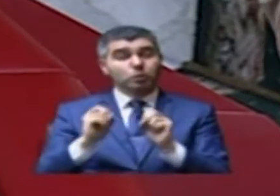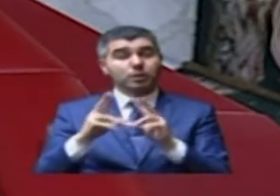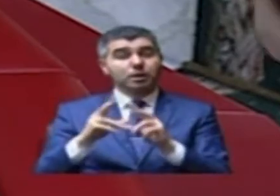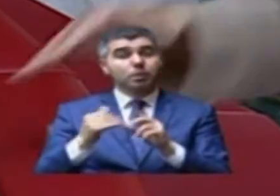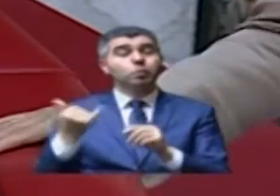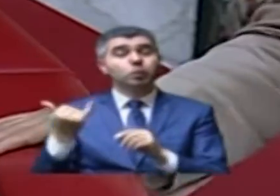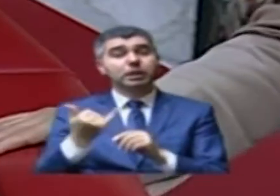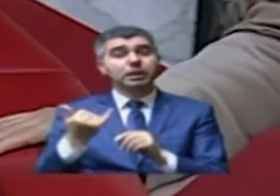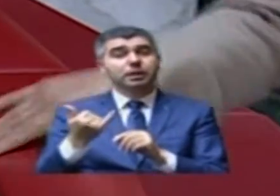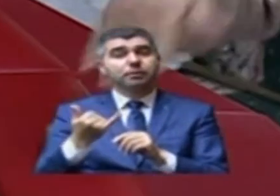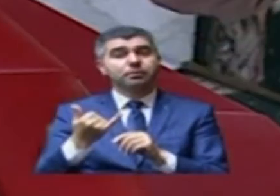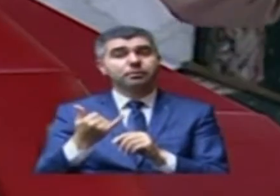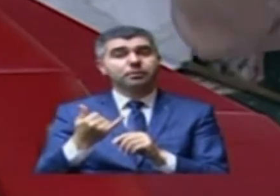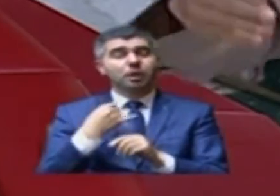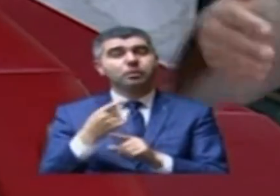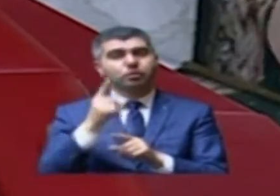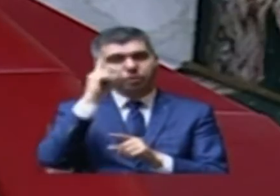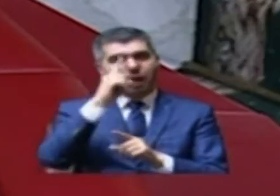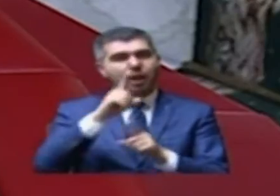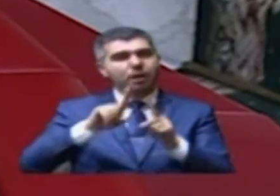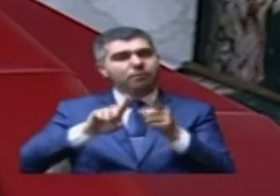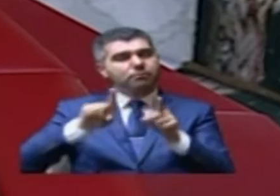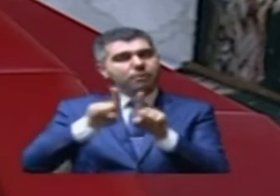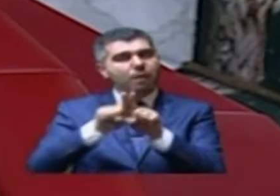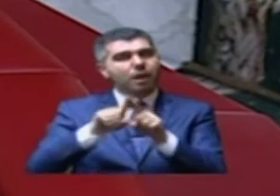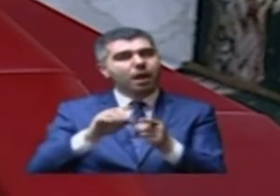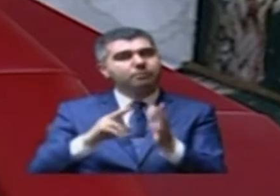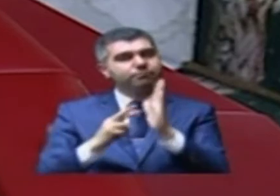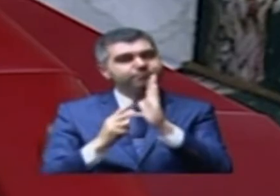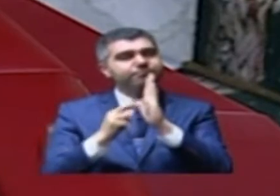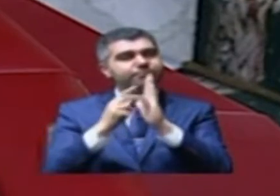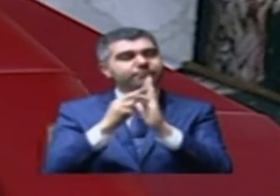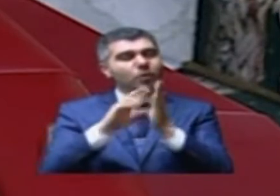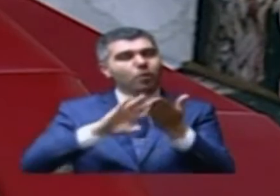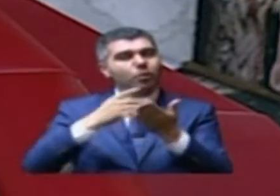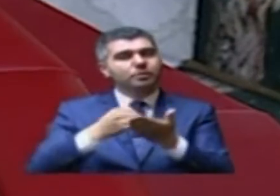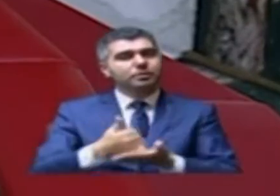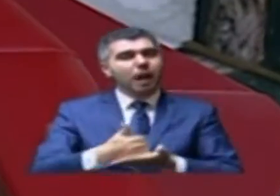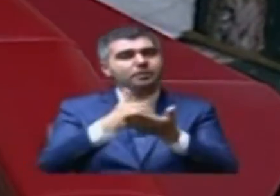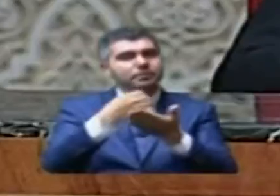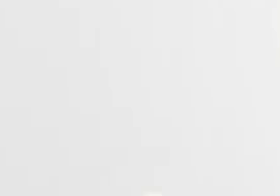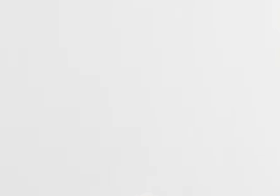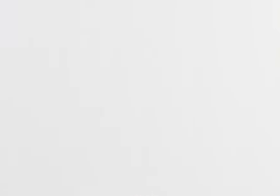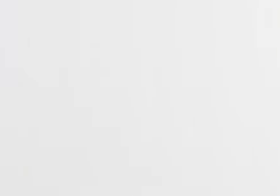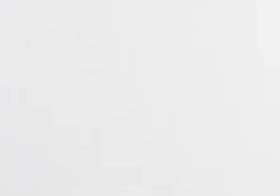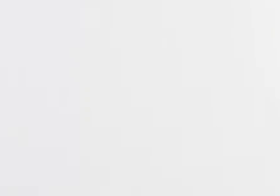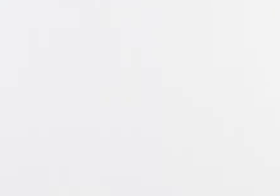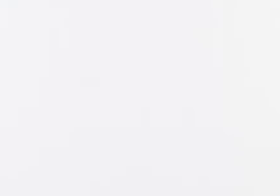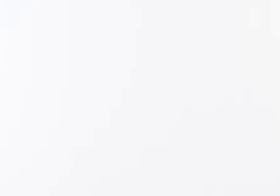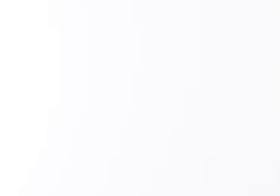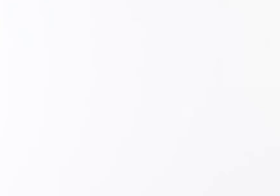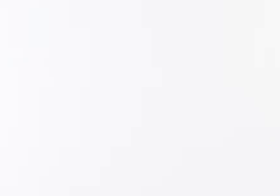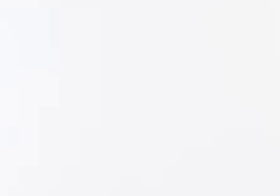المجال، ولا بد أن يبذل جهد آخر حسب الاحتياجات ديال الأشخاص المسنين في هذا البلد.